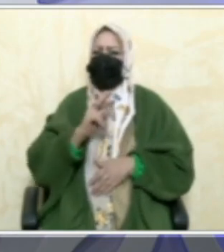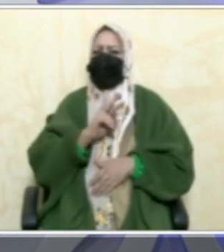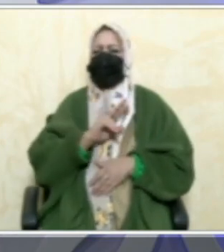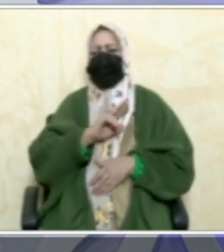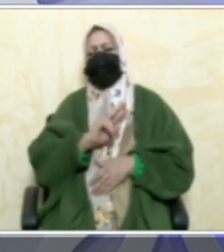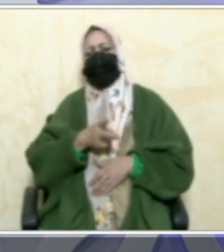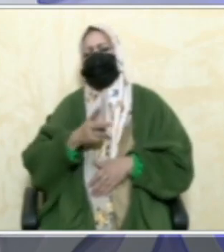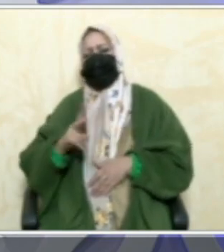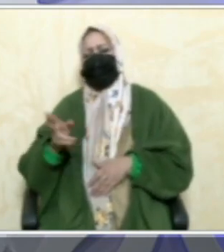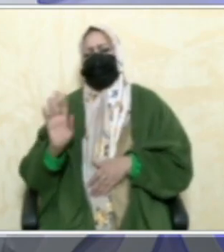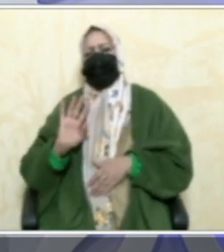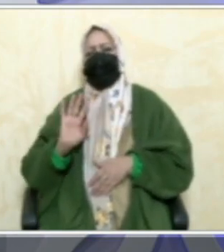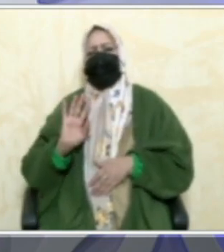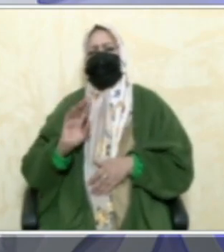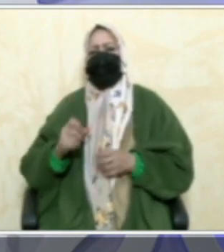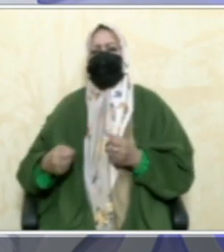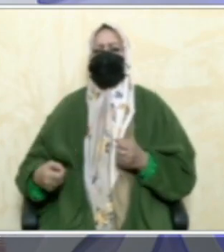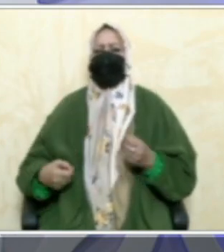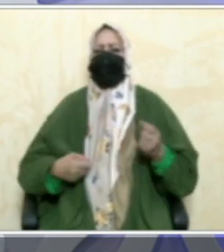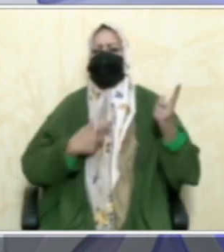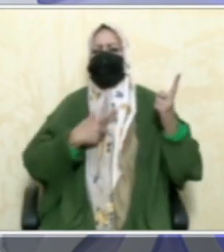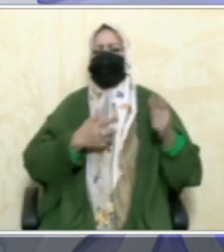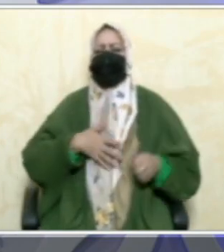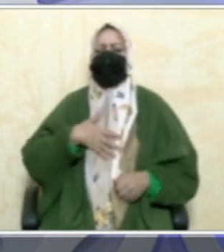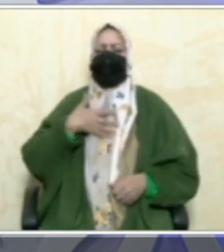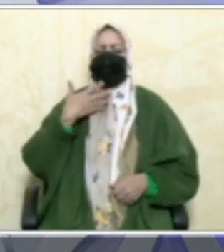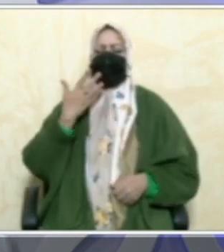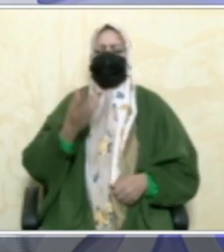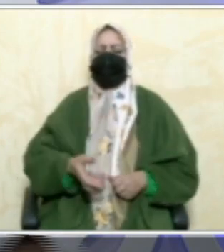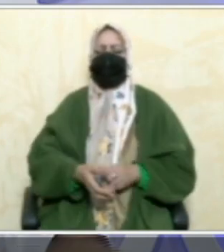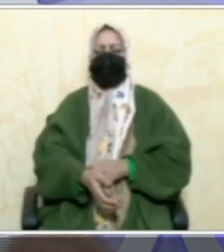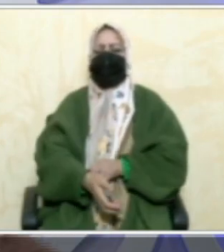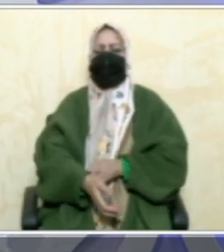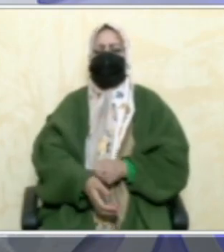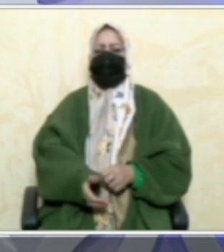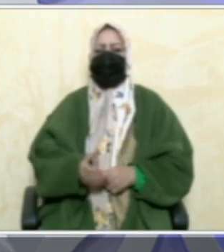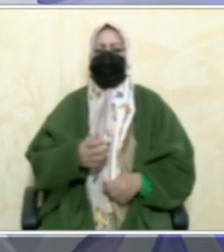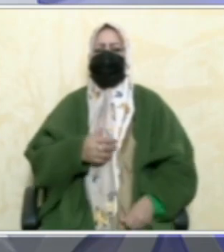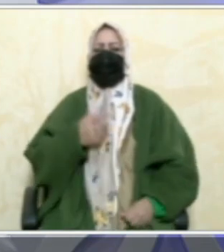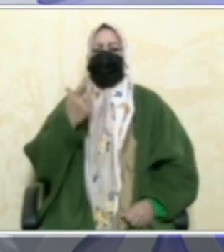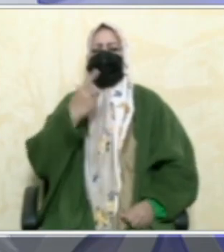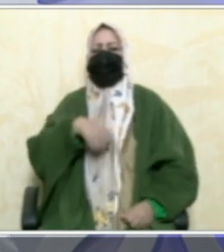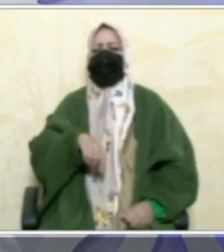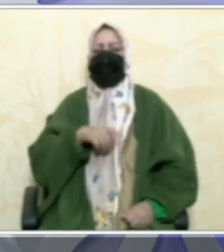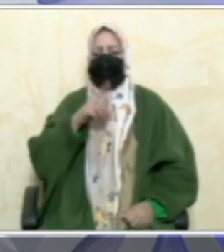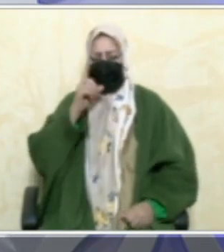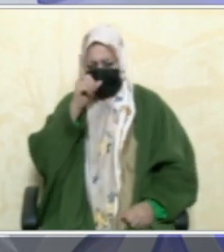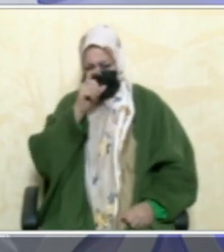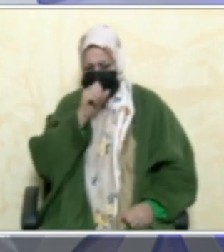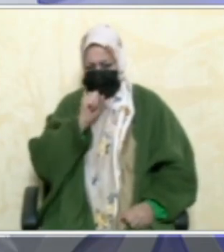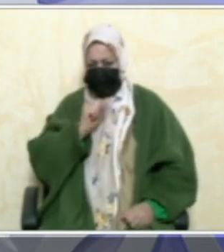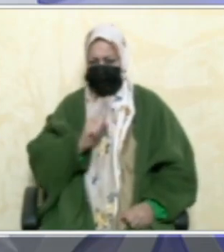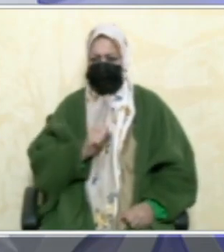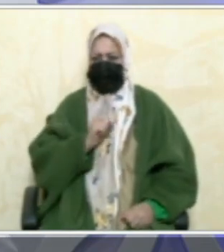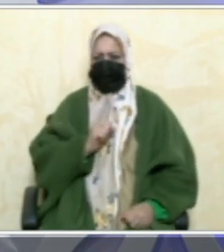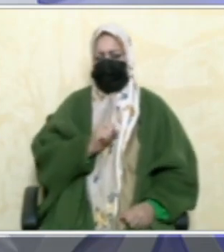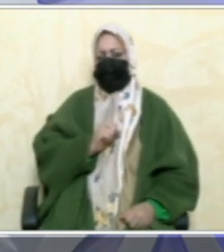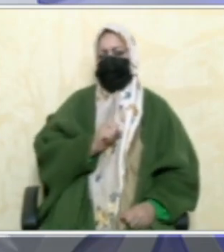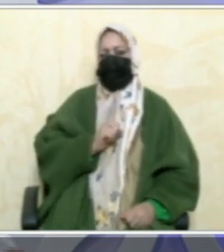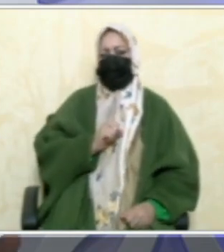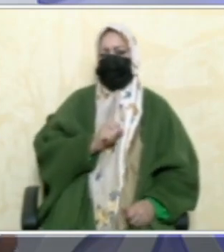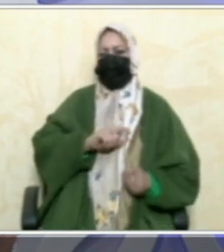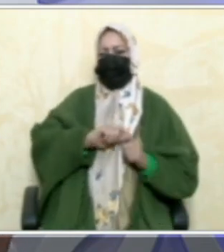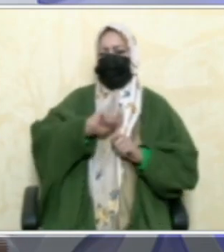بالنفس، وإن كان هذا النفس صعب الآن على غير أهل غزة وعلى غير أهل